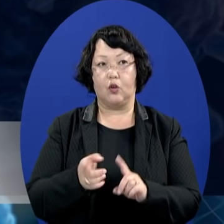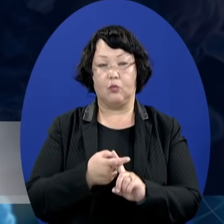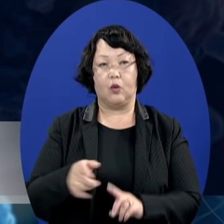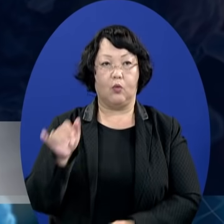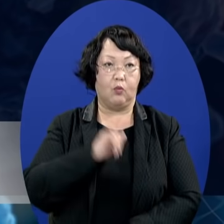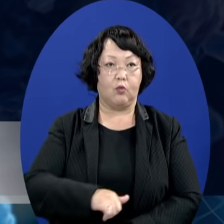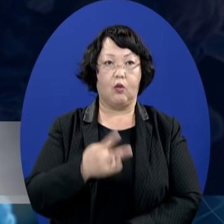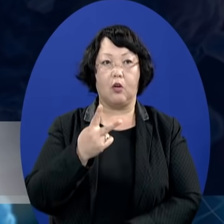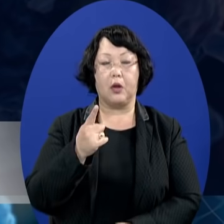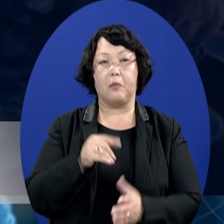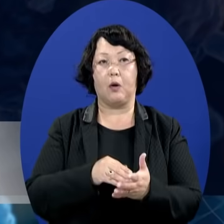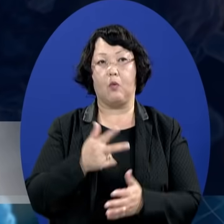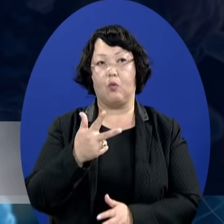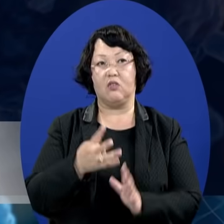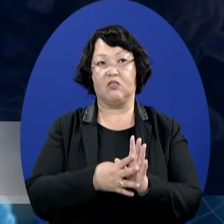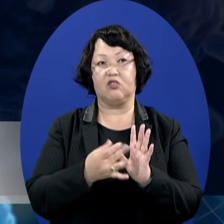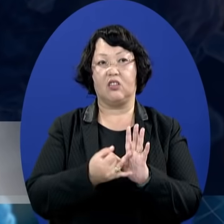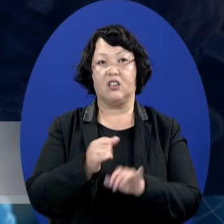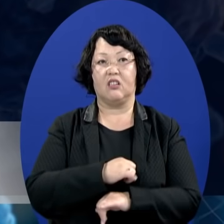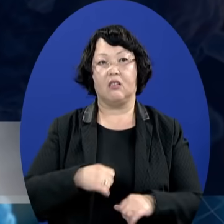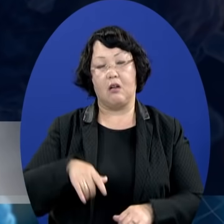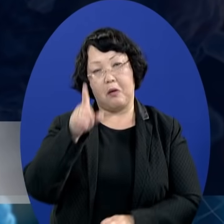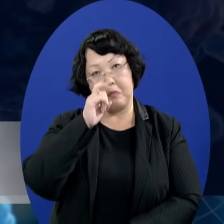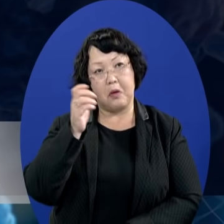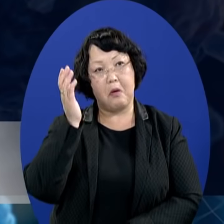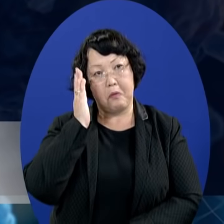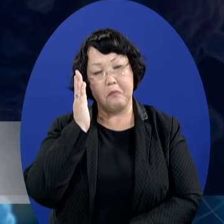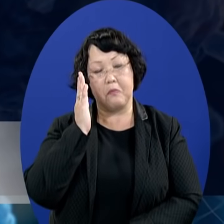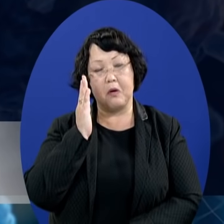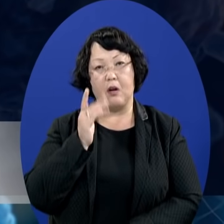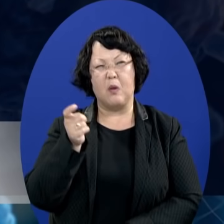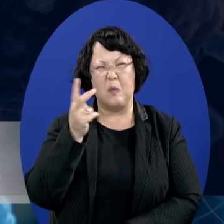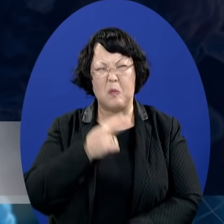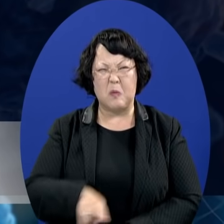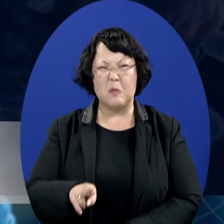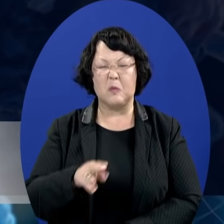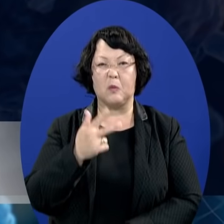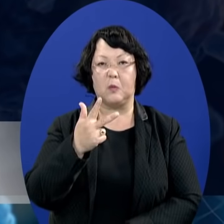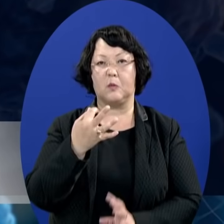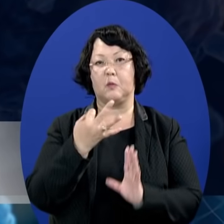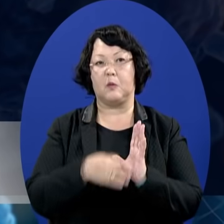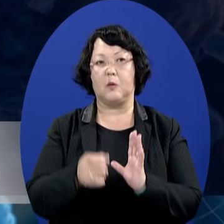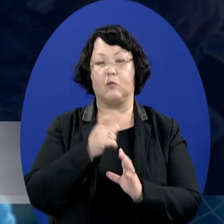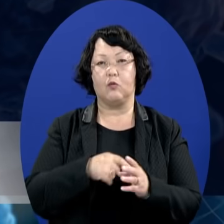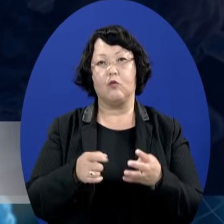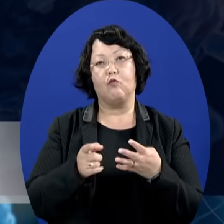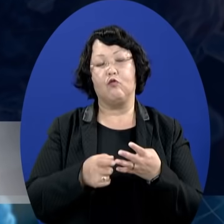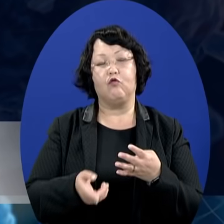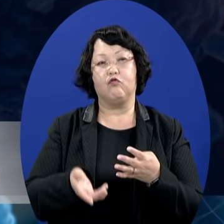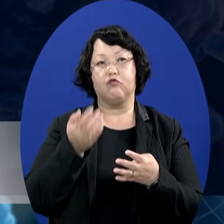хэмжээнд 21397 иргэн эмнэлэг тэмцээн эмчилүүлж байна. Тэднээс маш хүнд 380 хүн байна. Хөнгөн хэлбэрийн